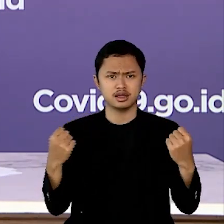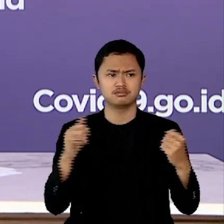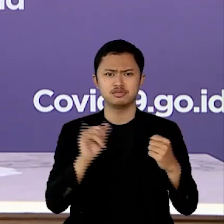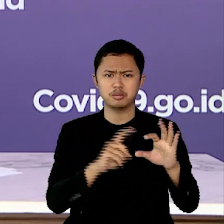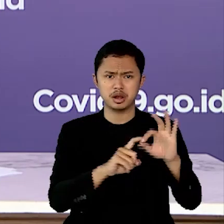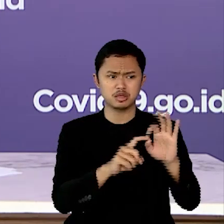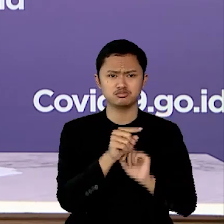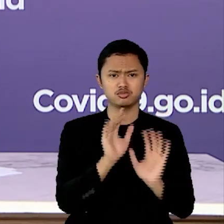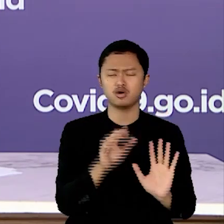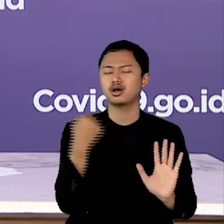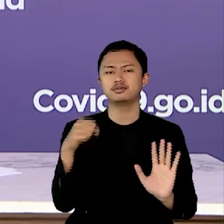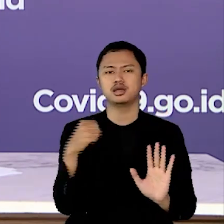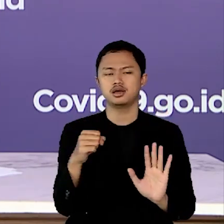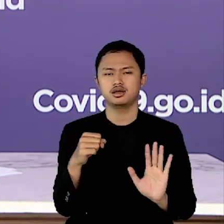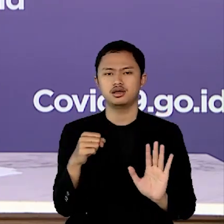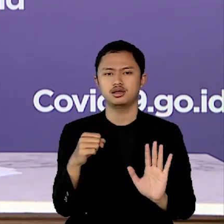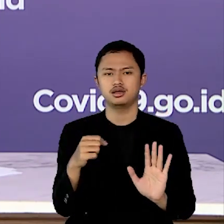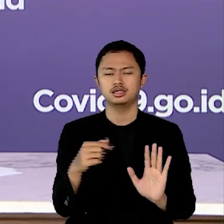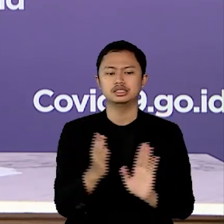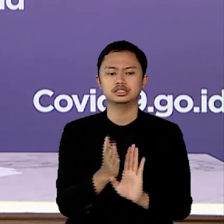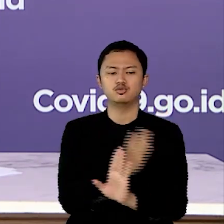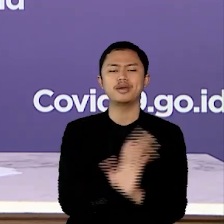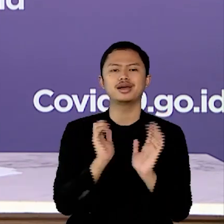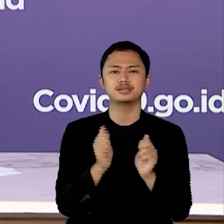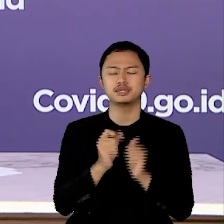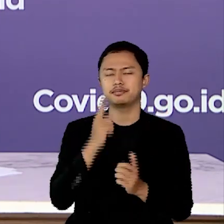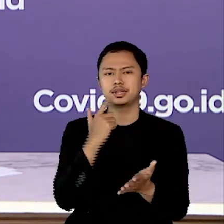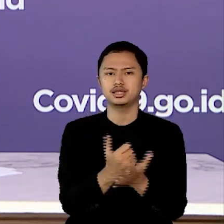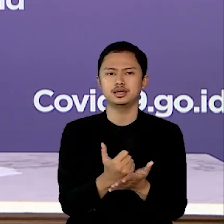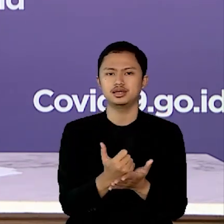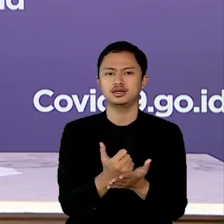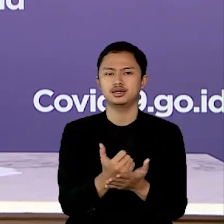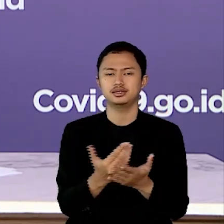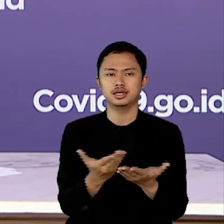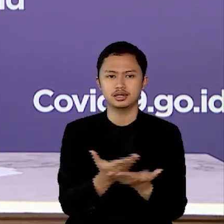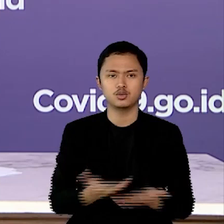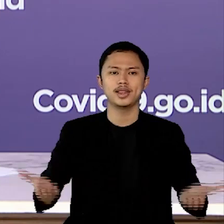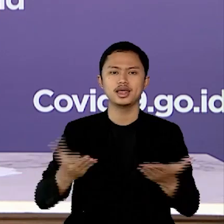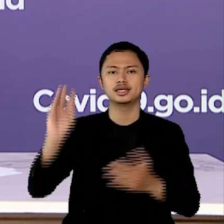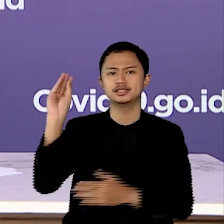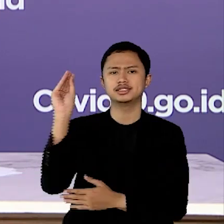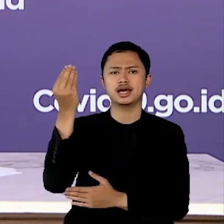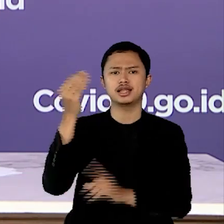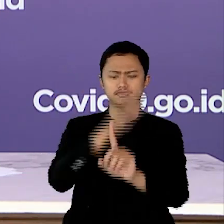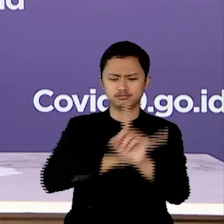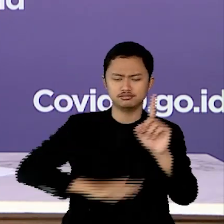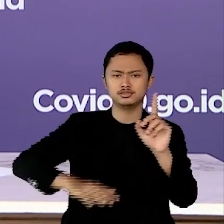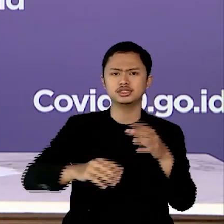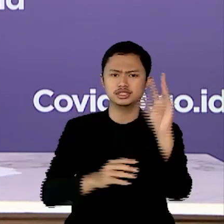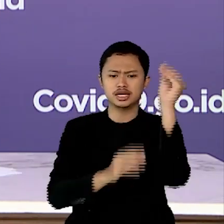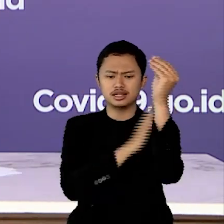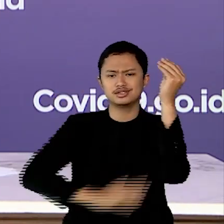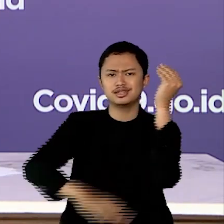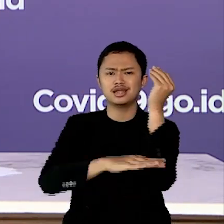19 antisipasi kenaikan kasus dan peningkatan bor di wilayah DKI Jakarta dan sekitarnya tetap